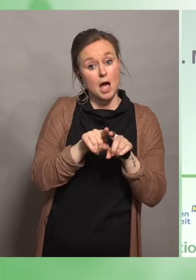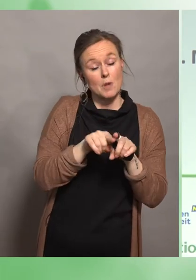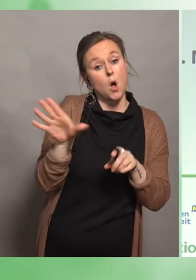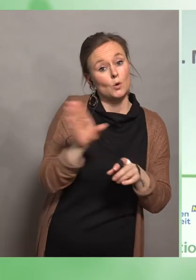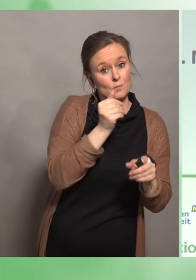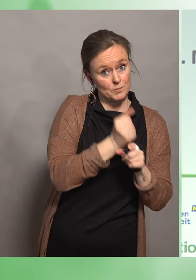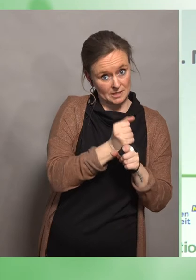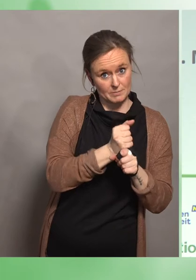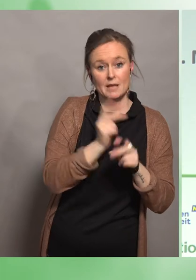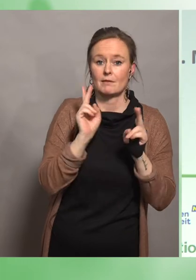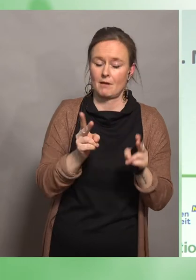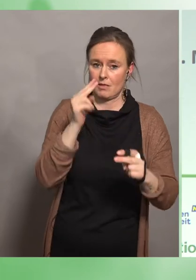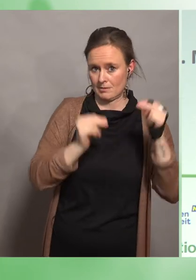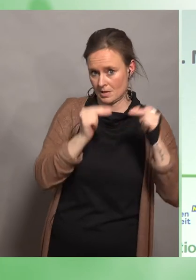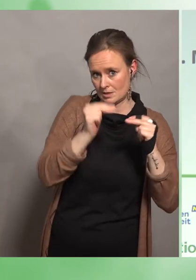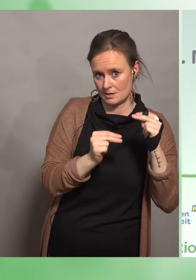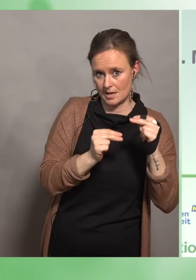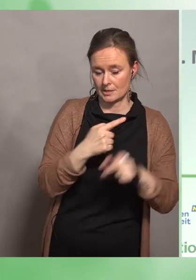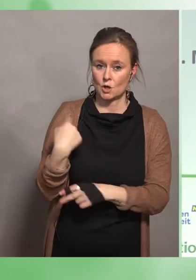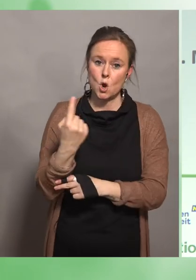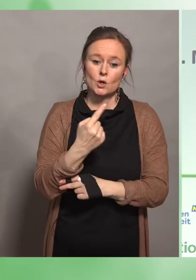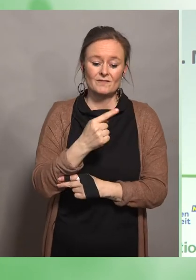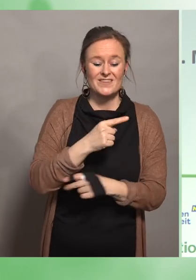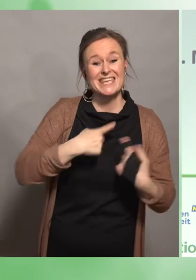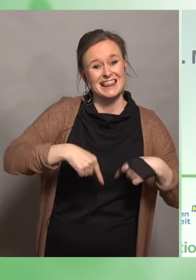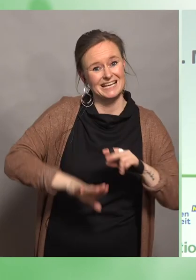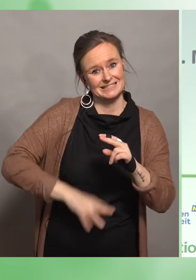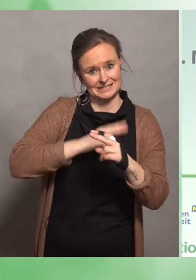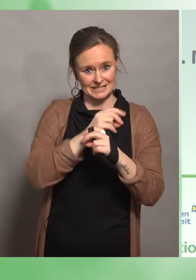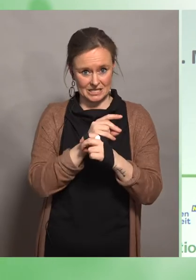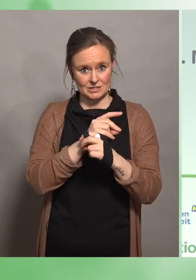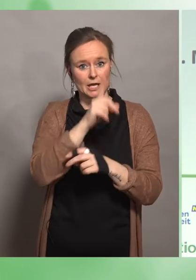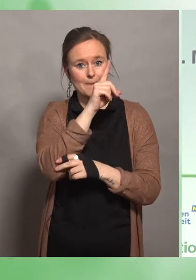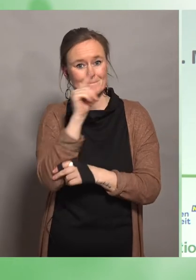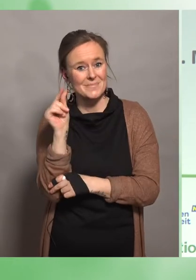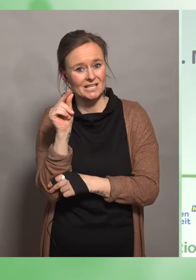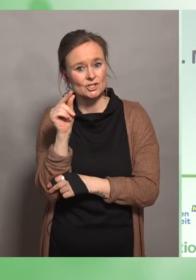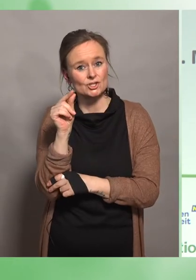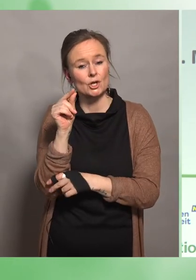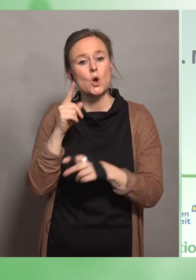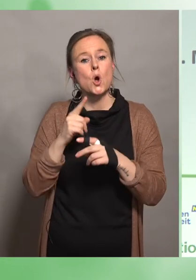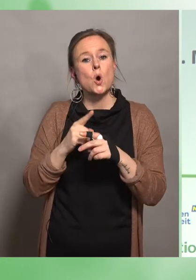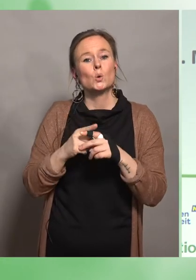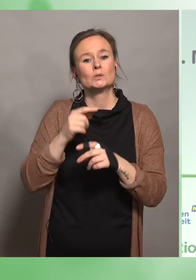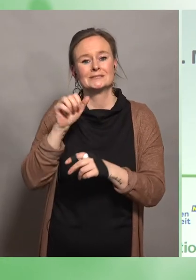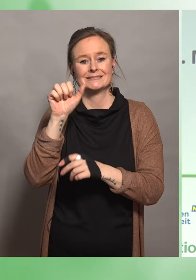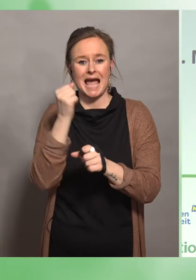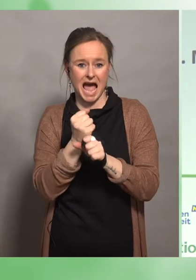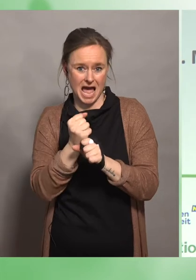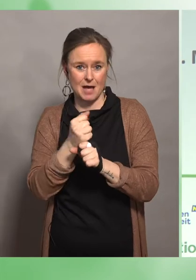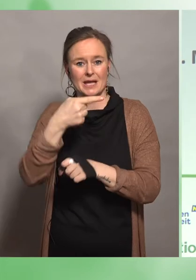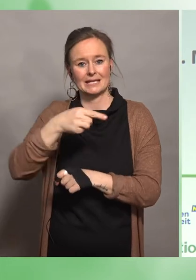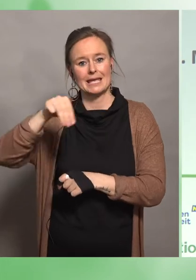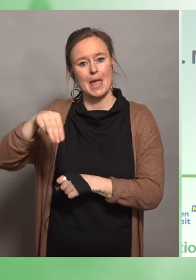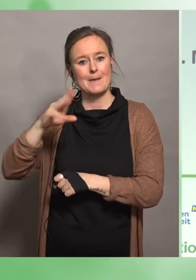die wir kennenlernen können. Und wir als Land Niederösterreich und als Menschen und Arbeit GmbH